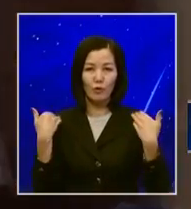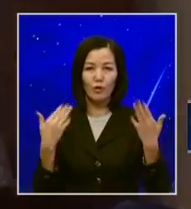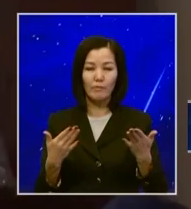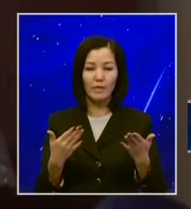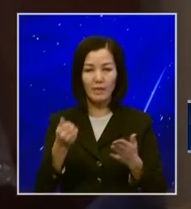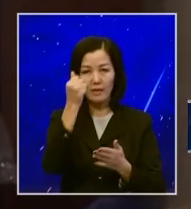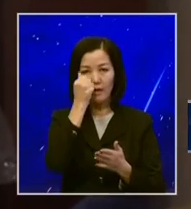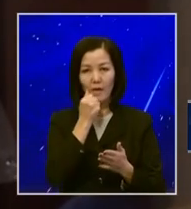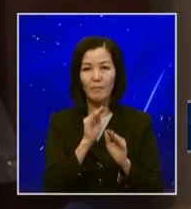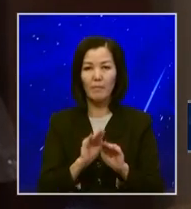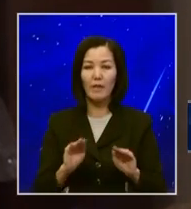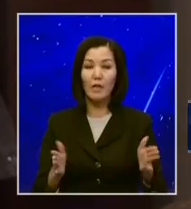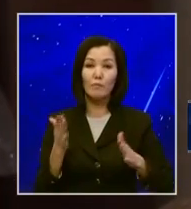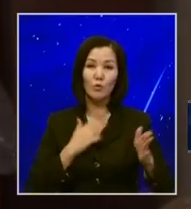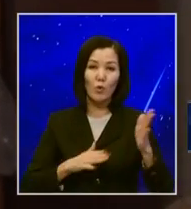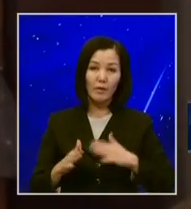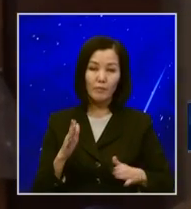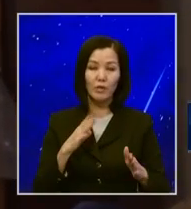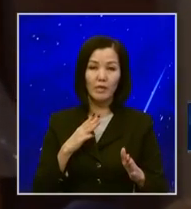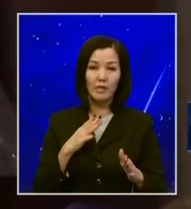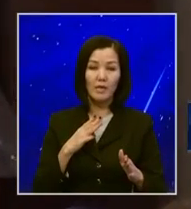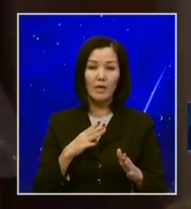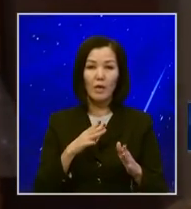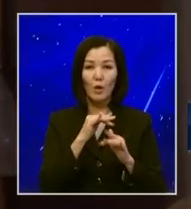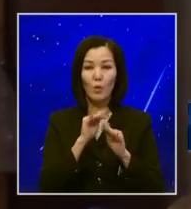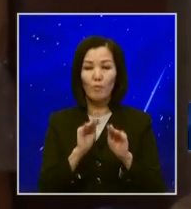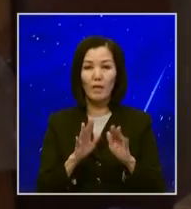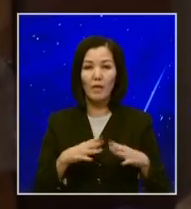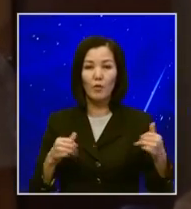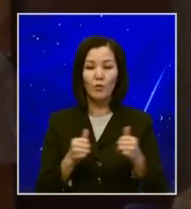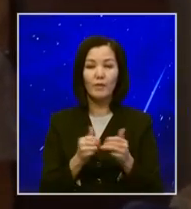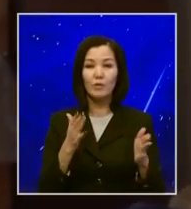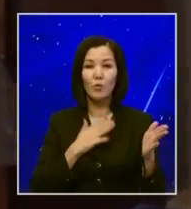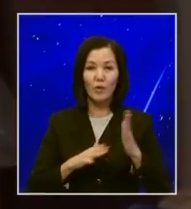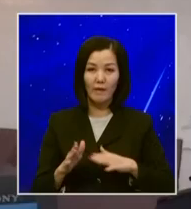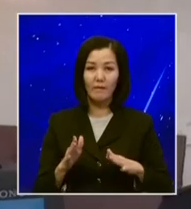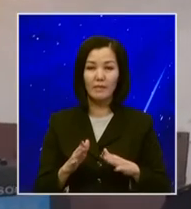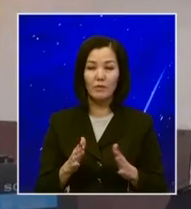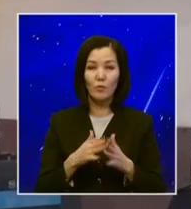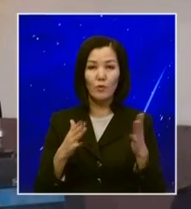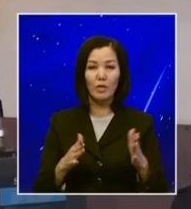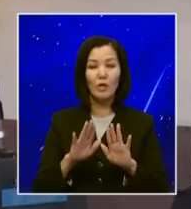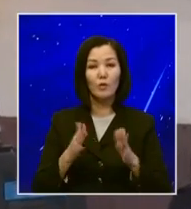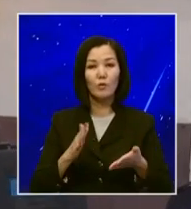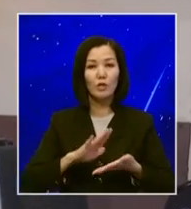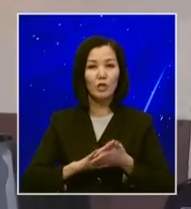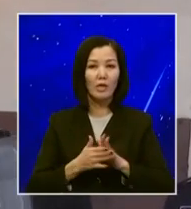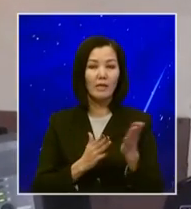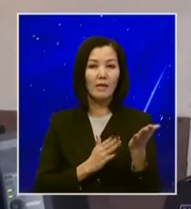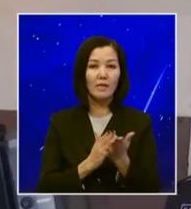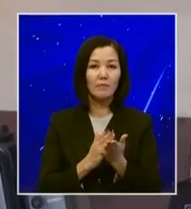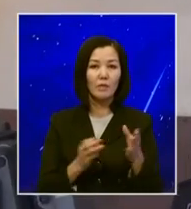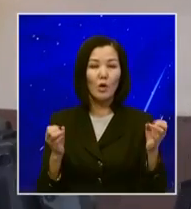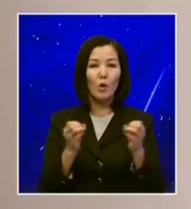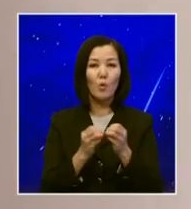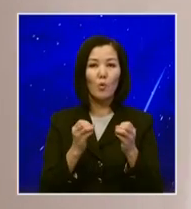рахмет. Балаларымыз қуанып жатыр. Осылай көп балалы отбасыларды қуантып жүре беріңіздер. Алғысымыз. Сондай-ақ төтенше жағдайлар қызметкерлері 10